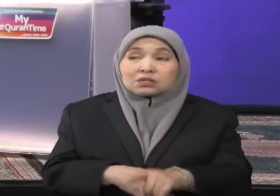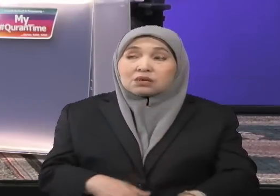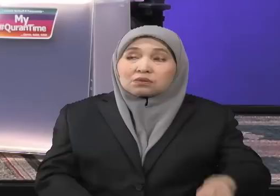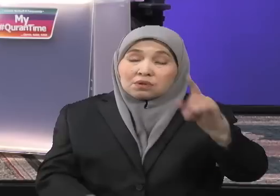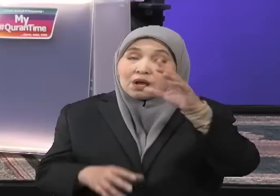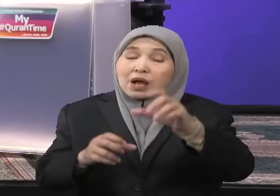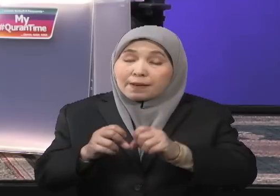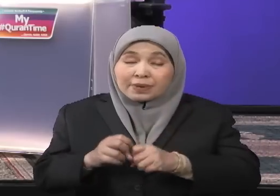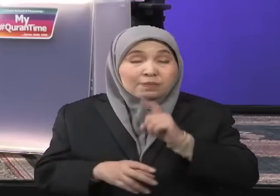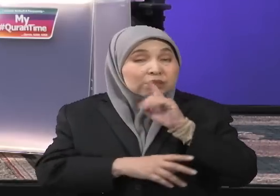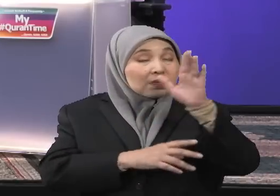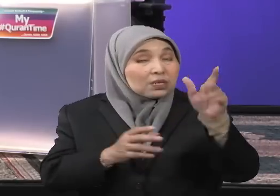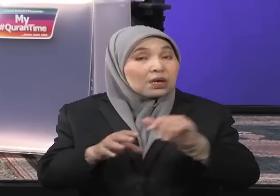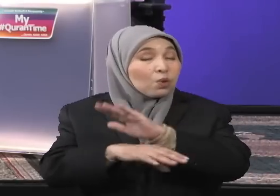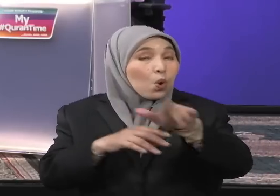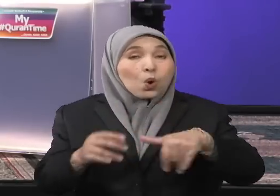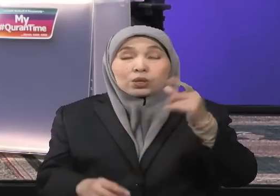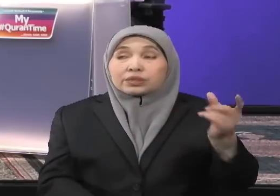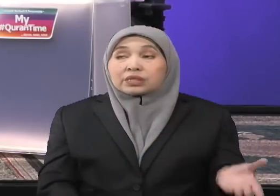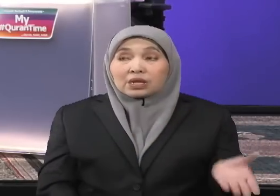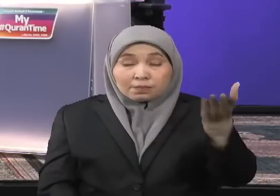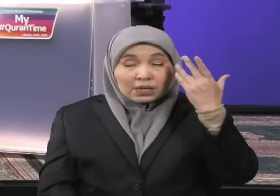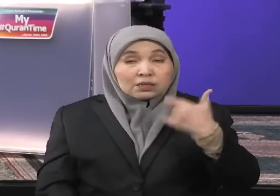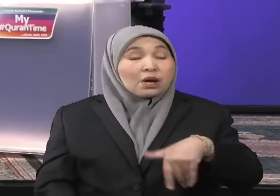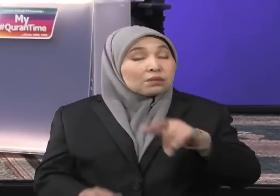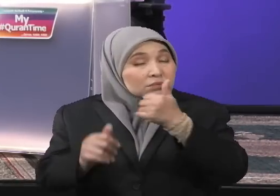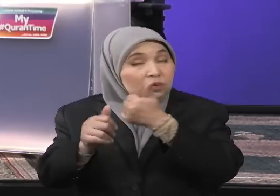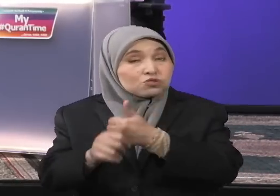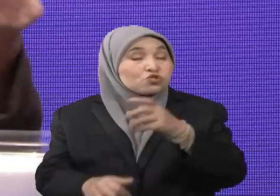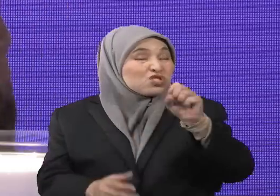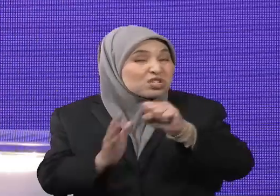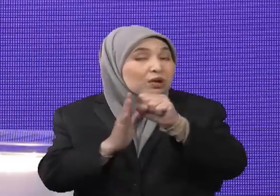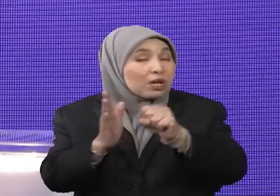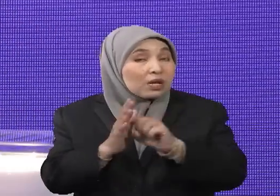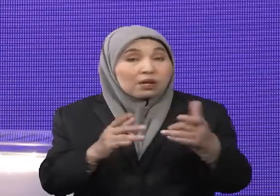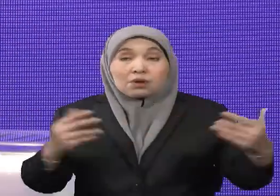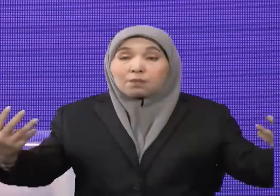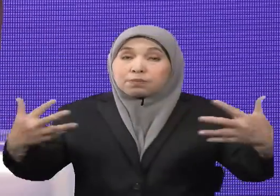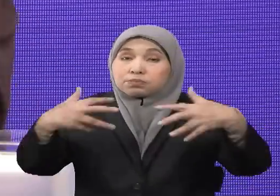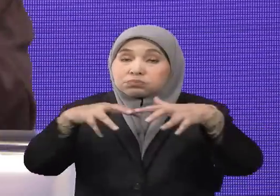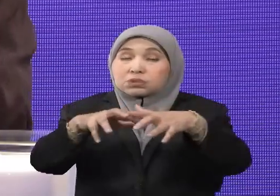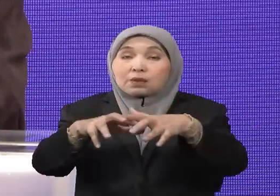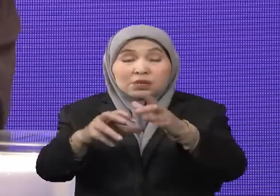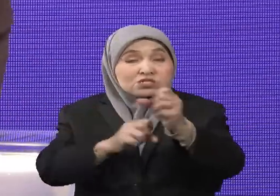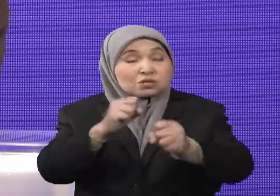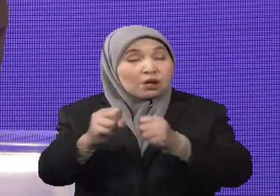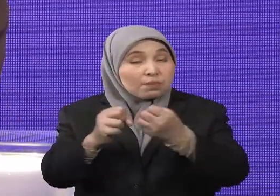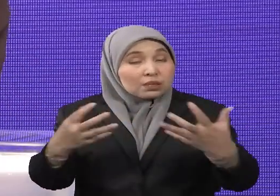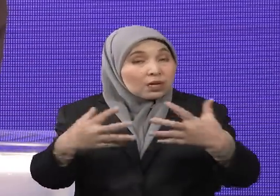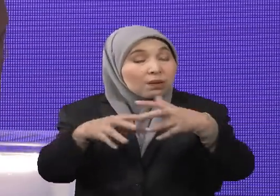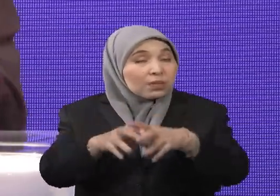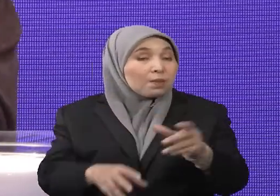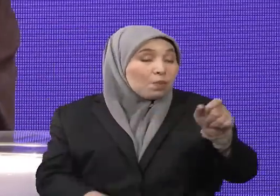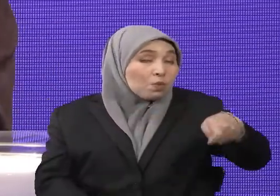para nabi Katakanlah nabi ini membawa satu syariat lain Mereka bertemu pada satu zaman itu Musa dan juga